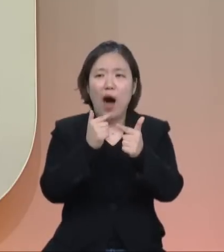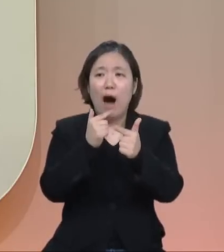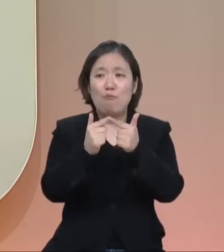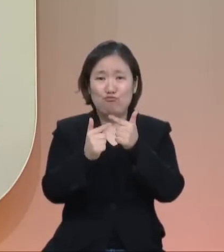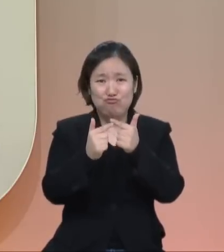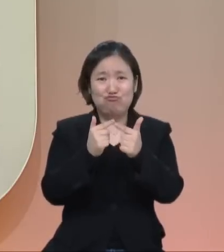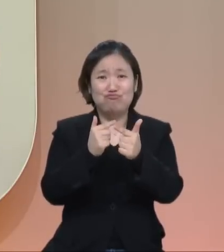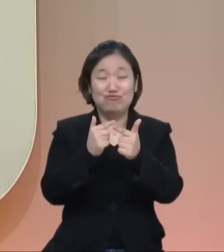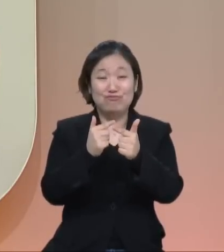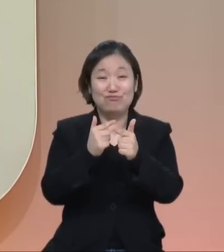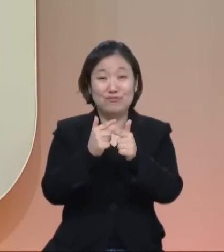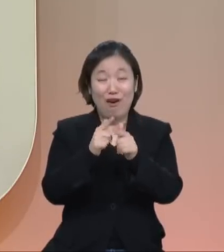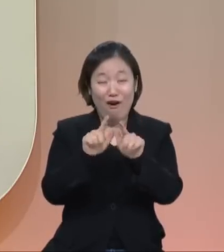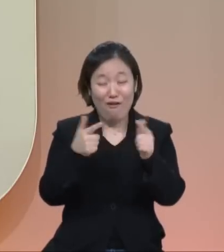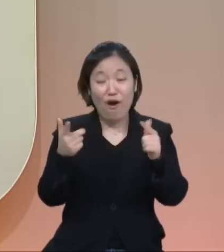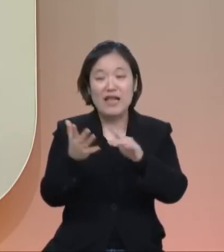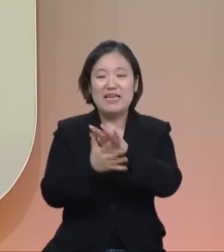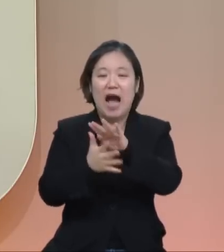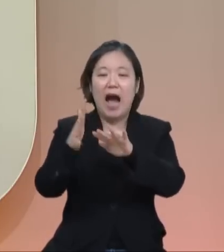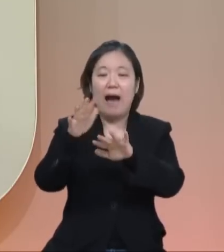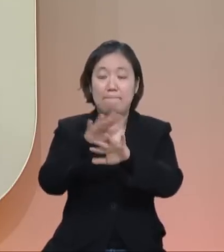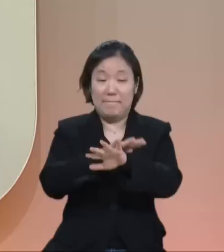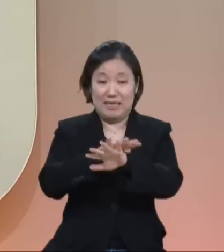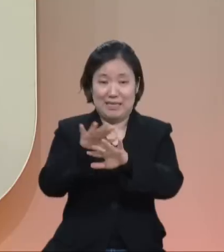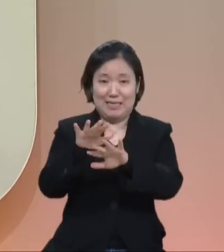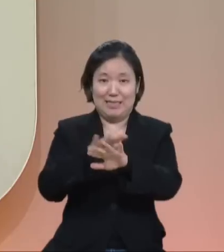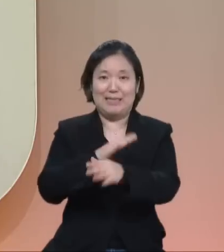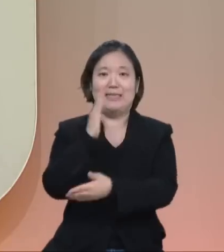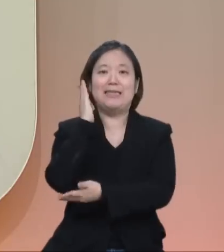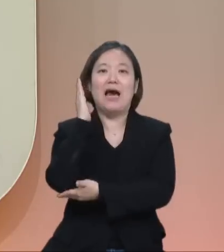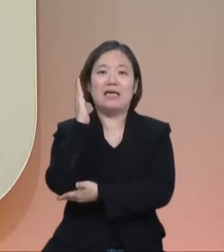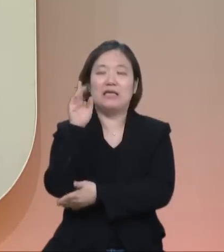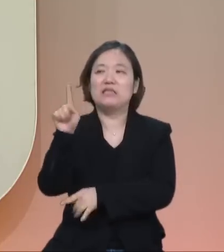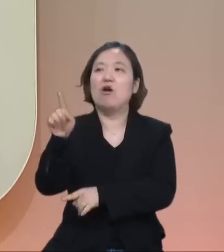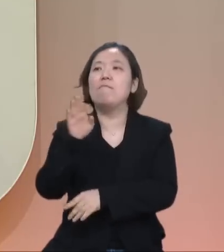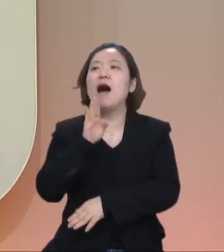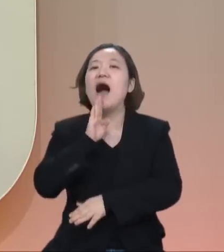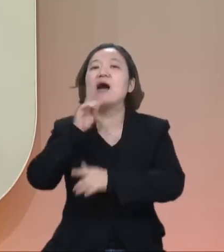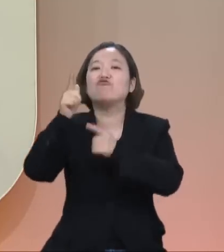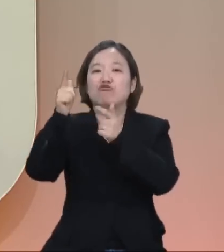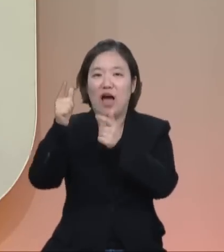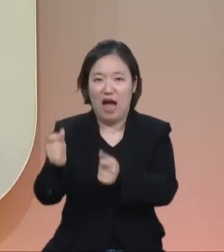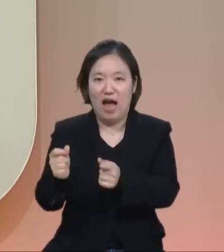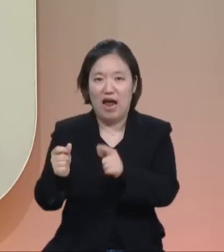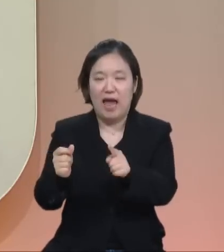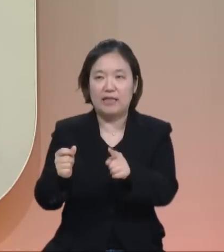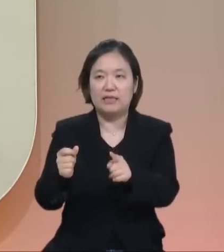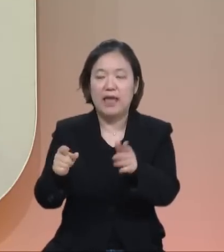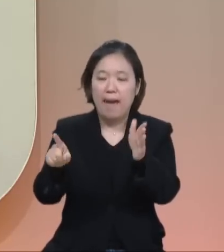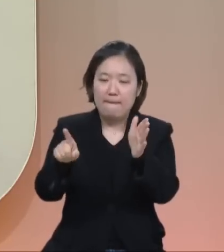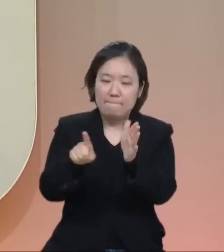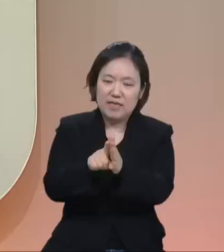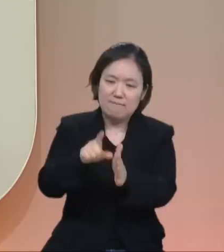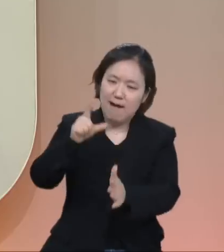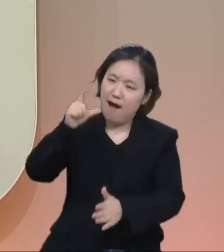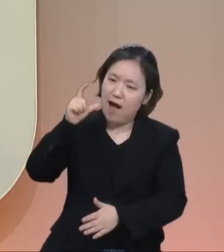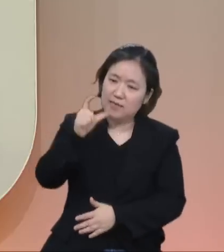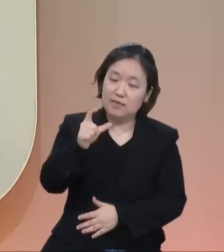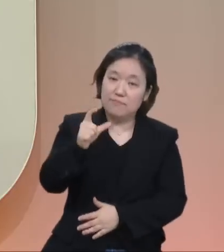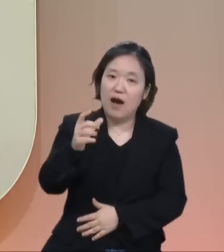수많은 카피 이야기들이 그 모든게 다 사실이라는 그런 확신이